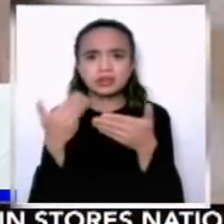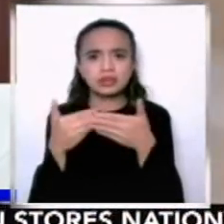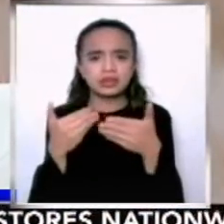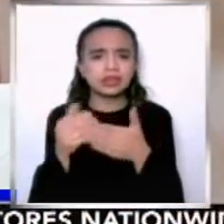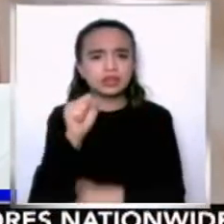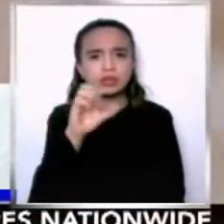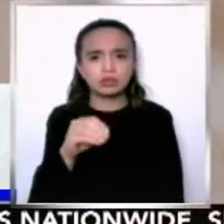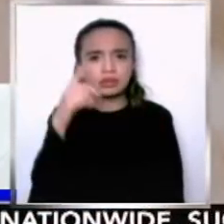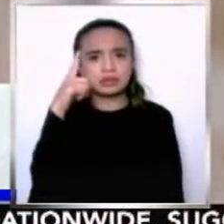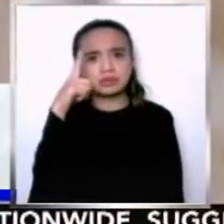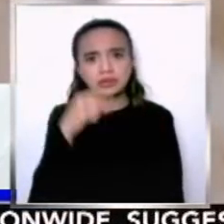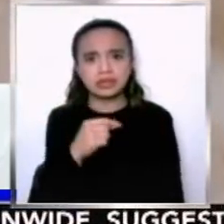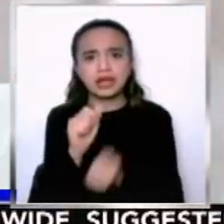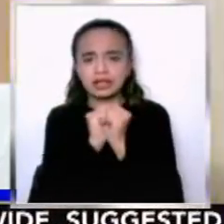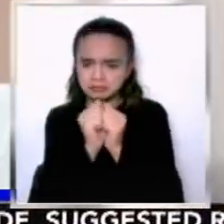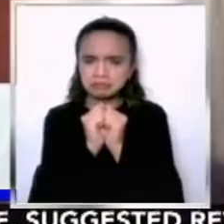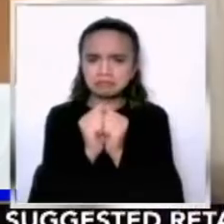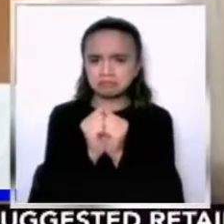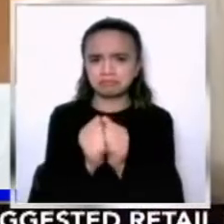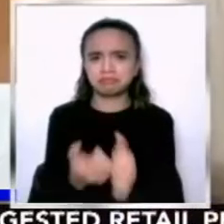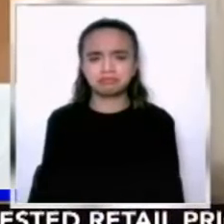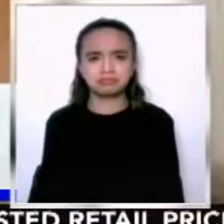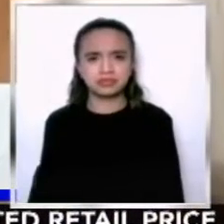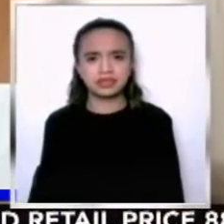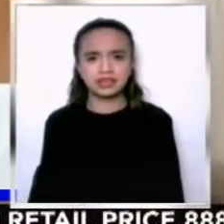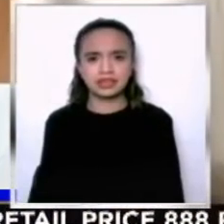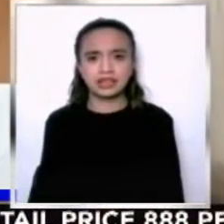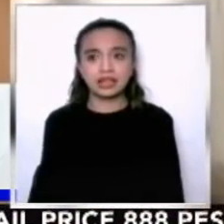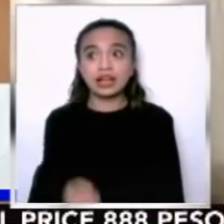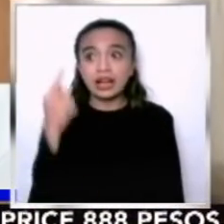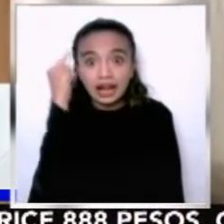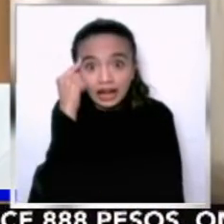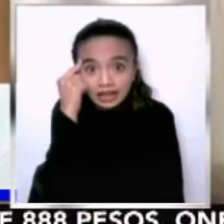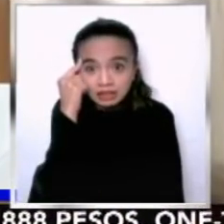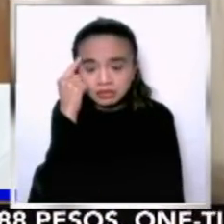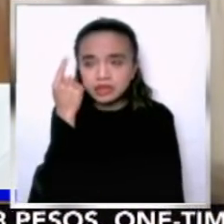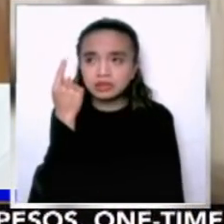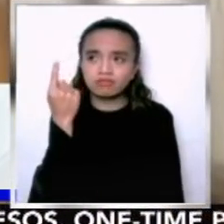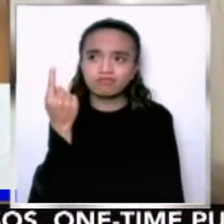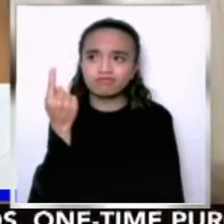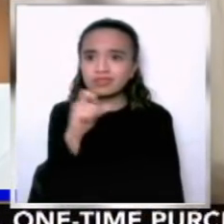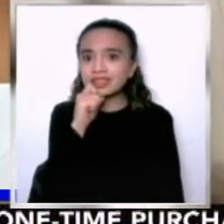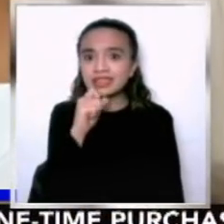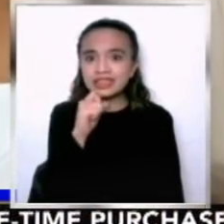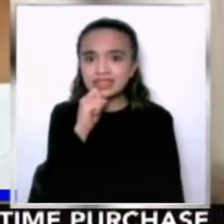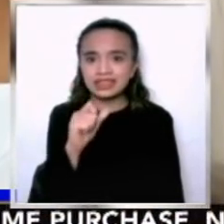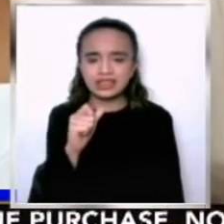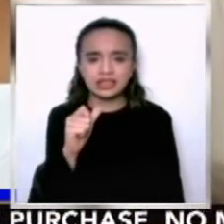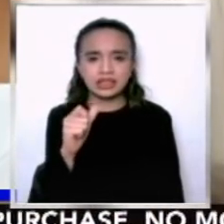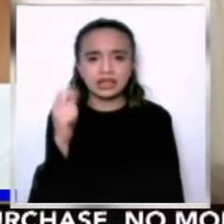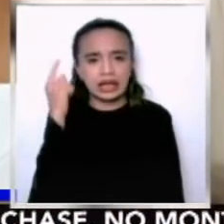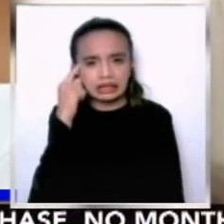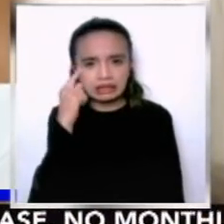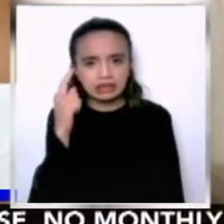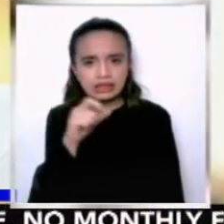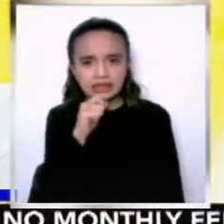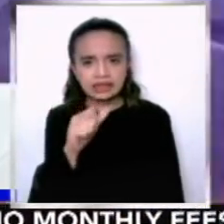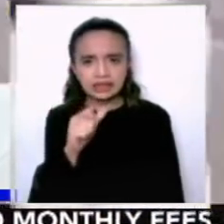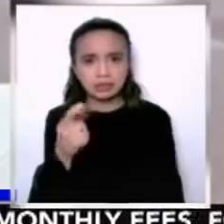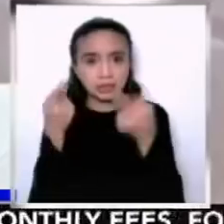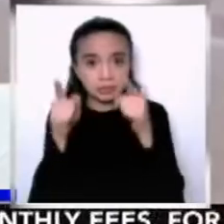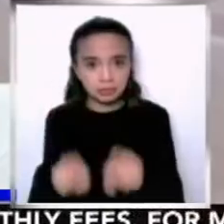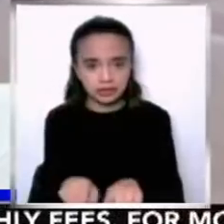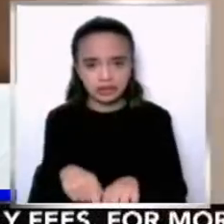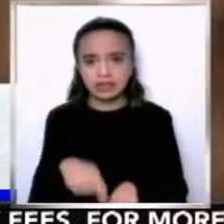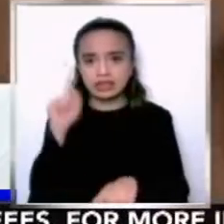silang pakasamahan. Yung mga akala namin na hindi mag-go-go, yung mga akala namin na hindi namin pwedeng